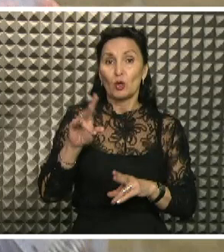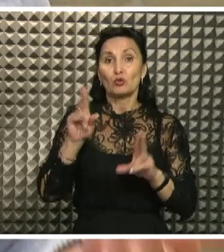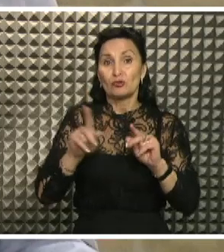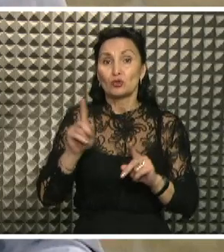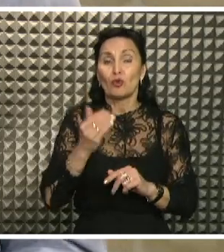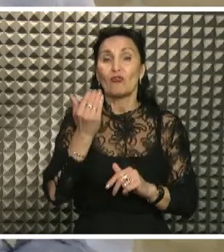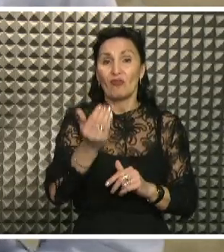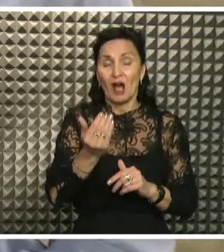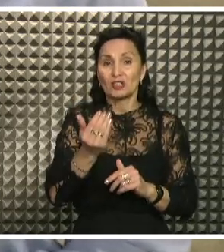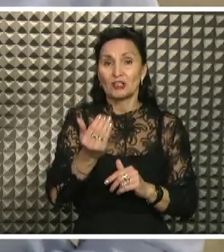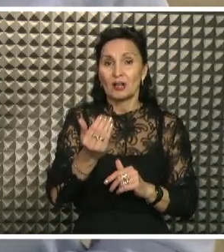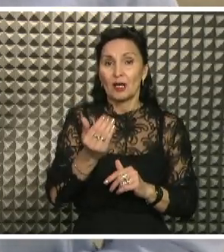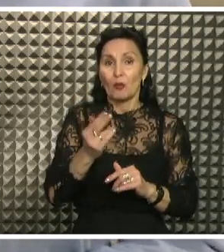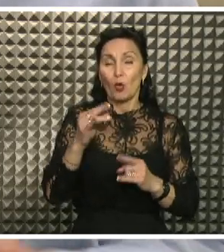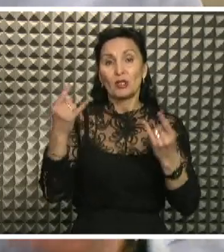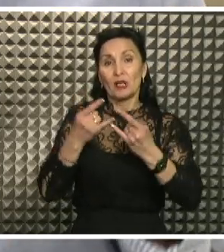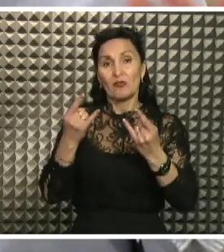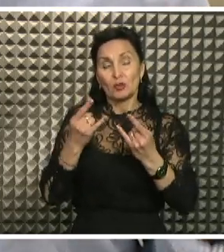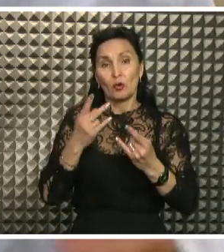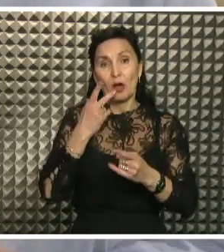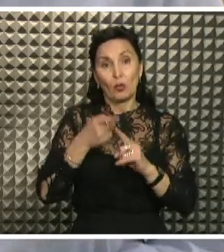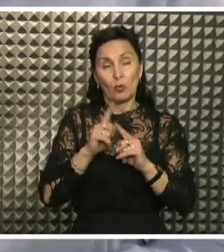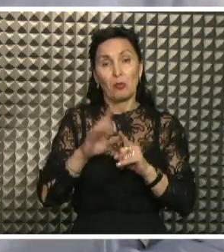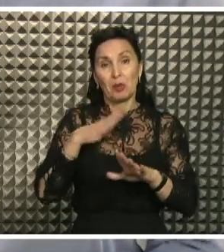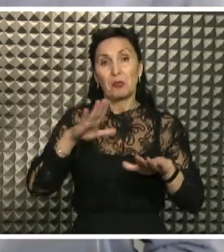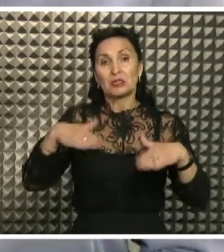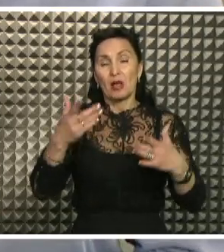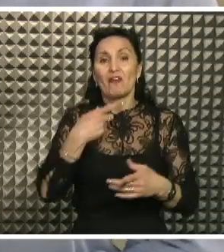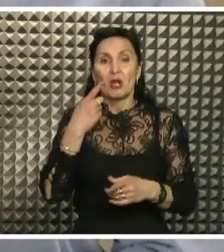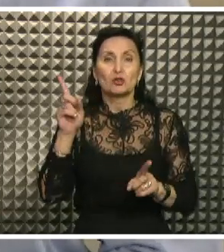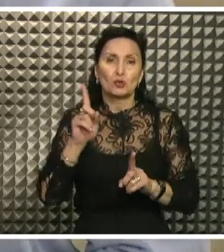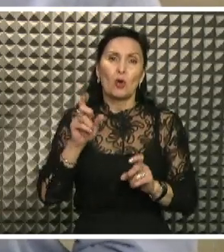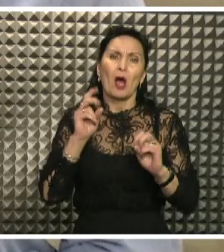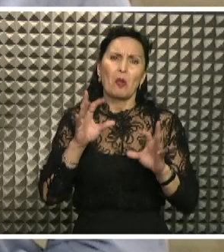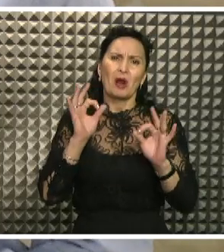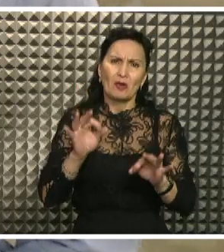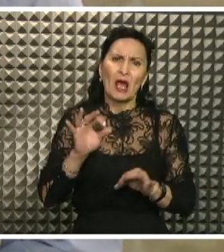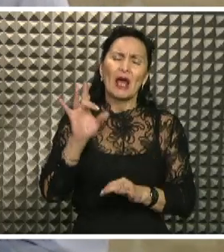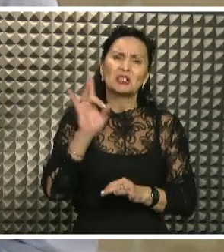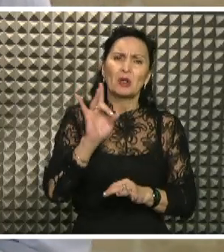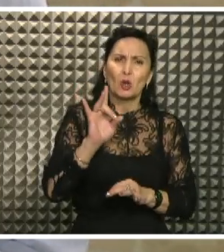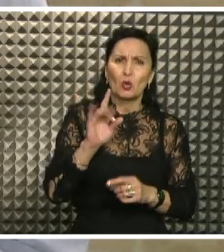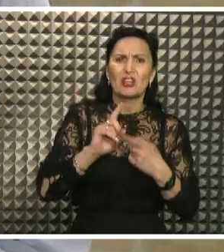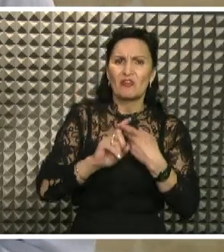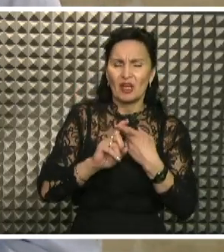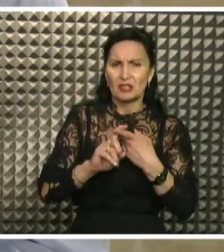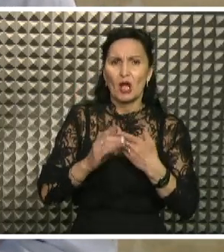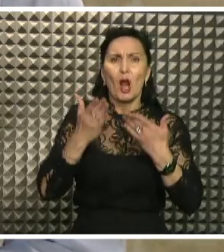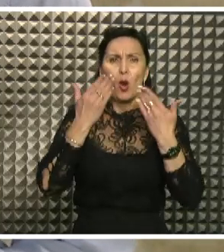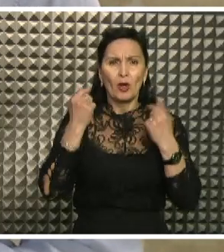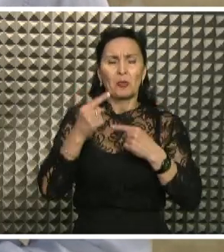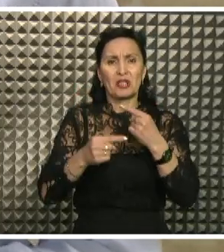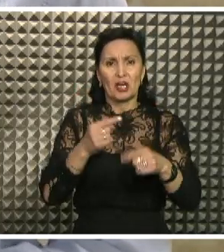что ваш опрос по телевизору, который был представлен, говорят о том, что, как правило, респираторные инфекции достаточно легко